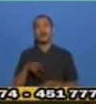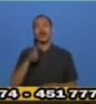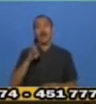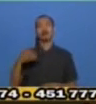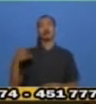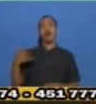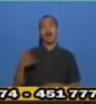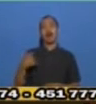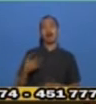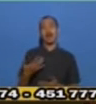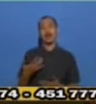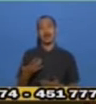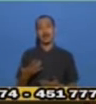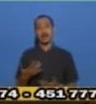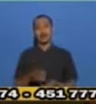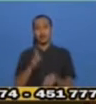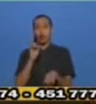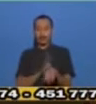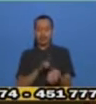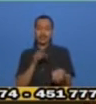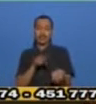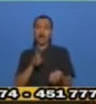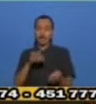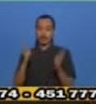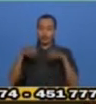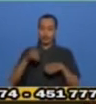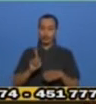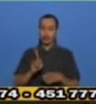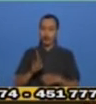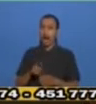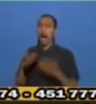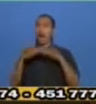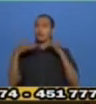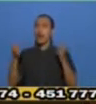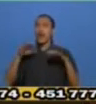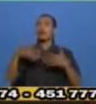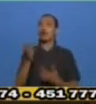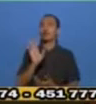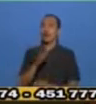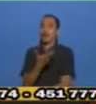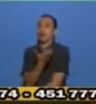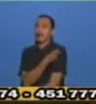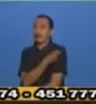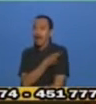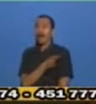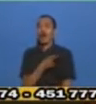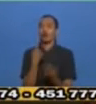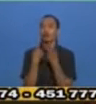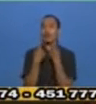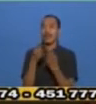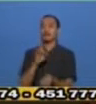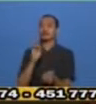rekomendasi tadi atau ada dari persetujuan dari dokter keluarga. Pada prinsipnya setiap orang itu